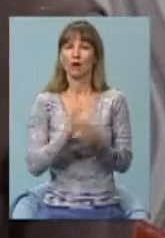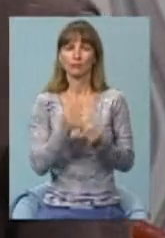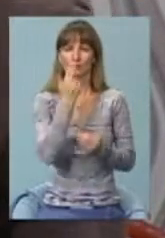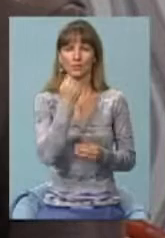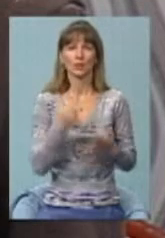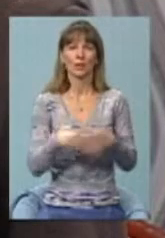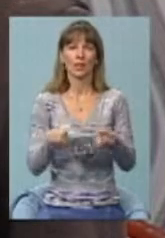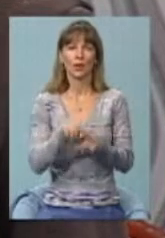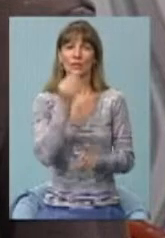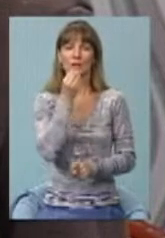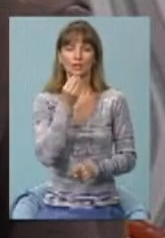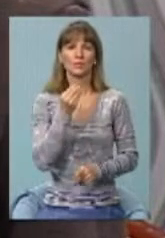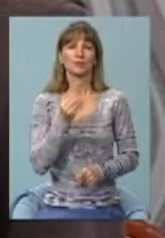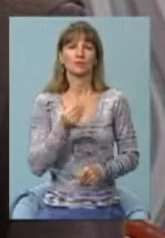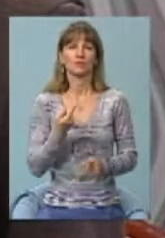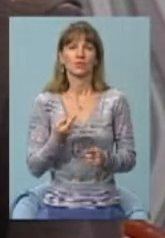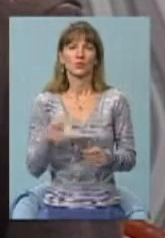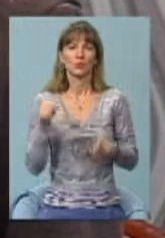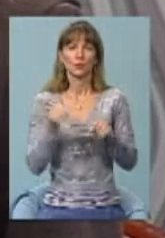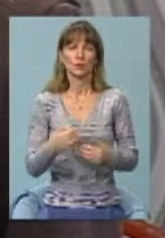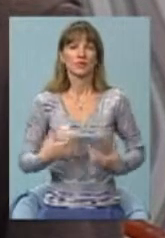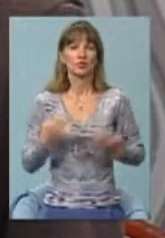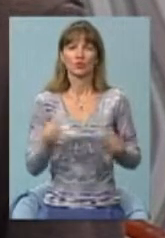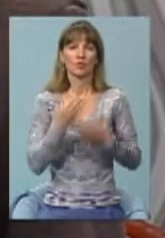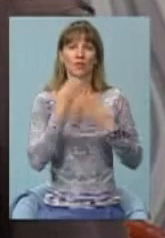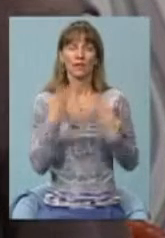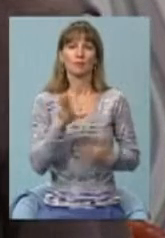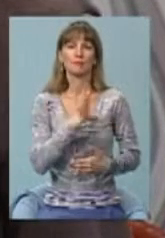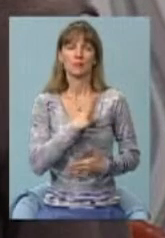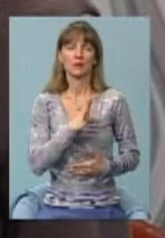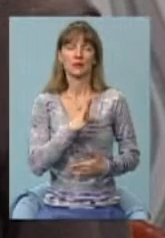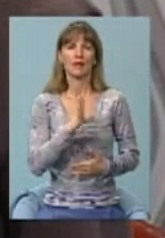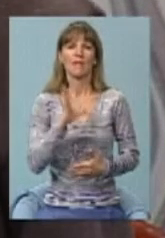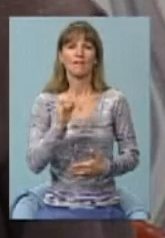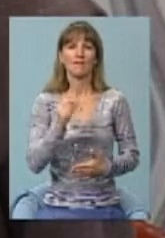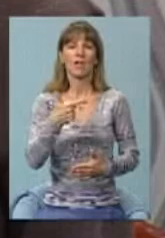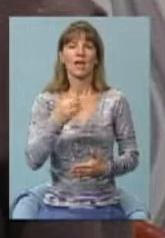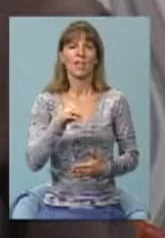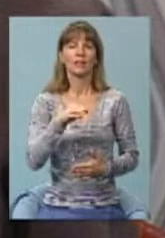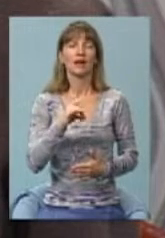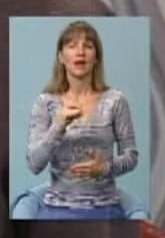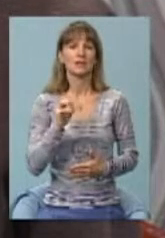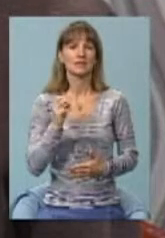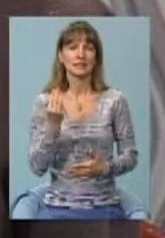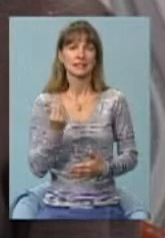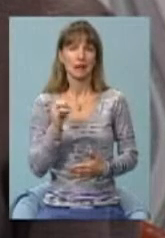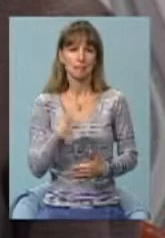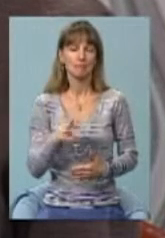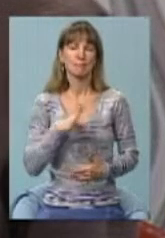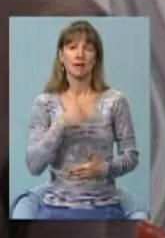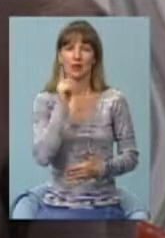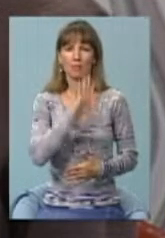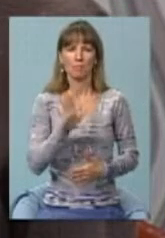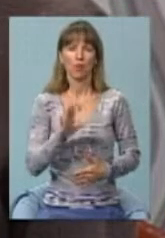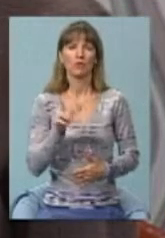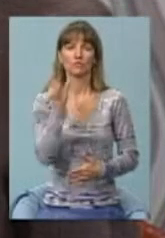Ну, насправді, тут нічого страшного такого немає. Бути вегетаріанцем – це не так, як ми вважаємо, і погано. Оскільки організм людини, він